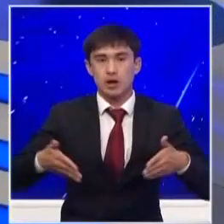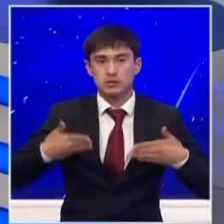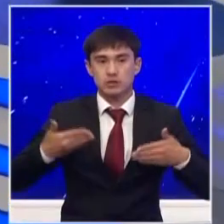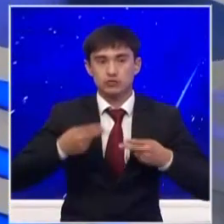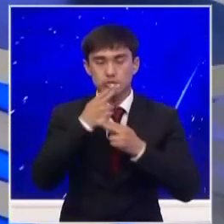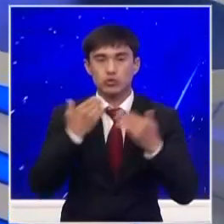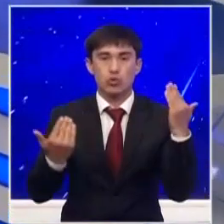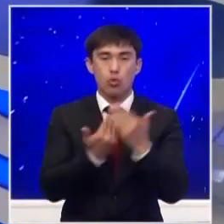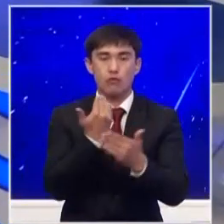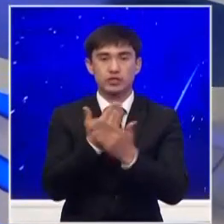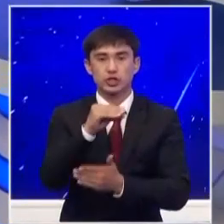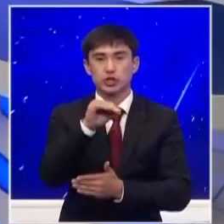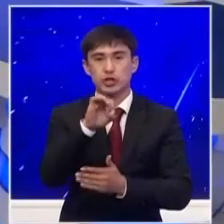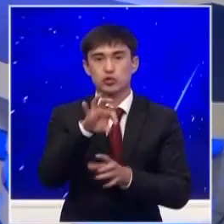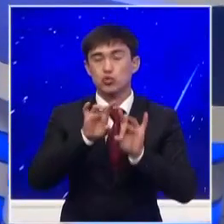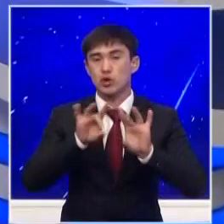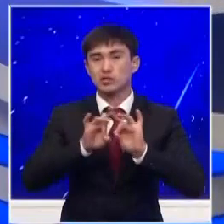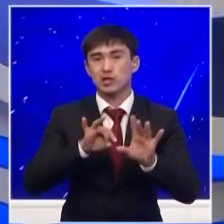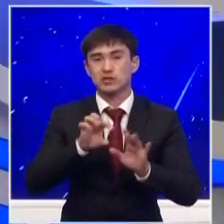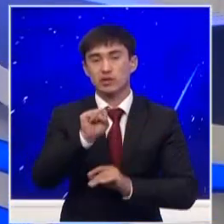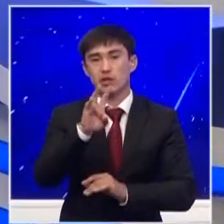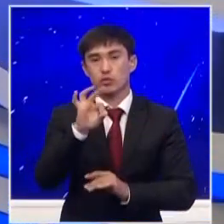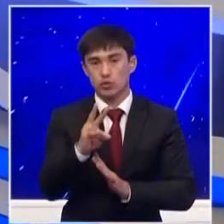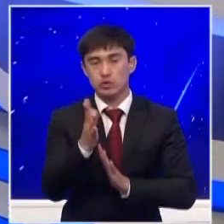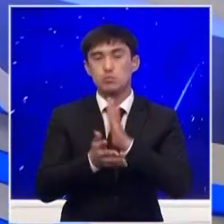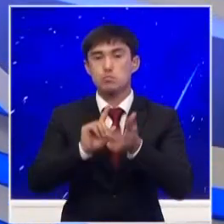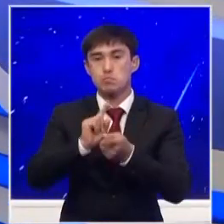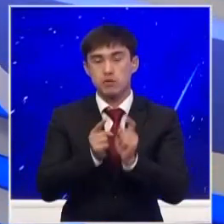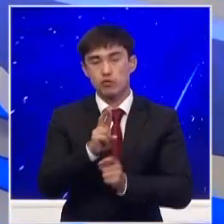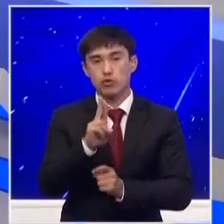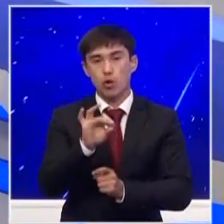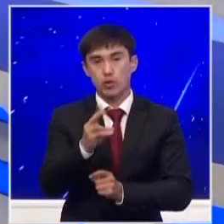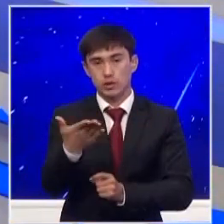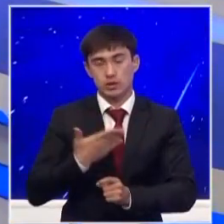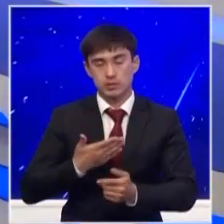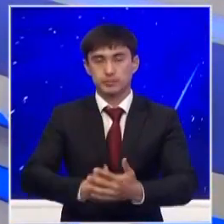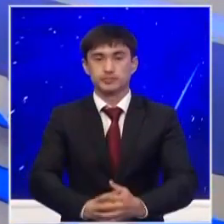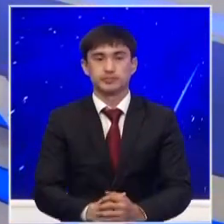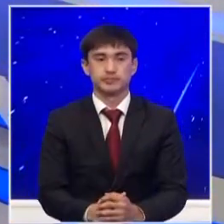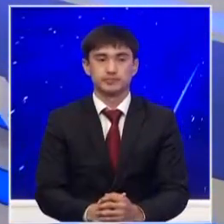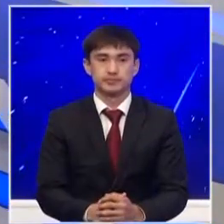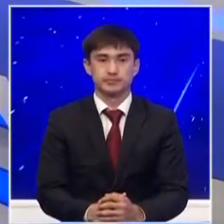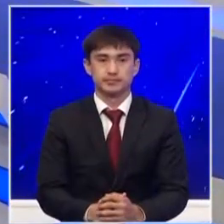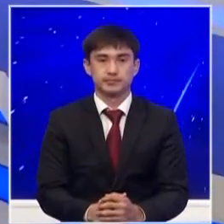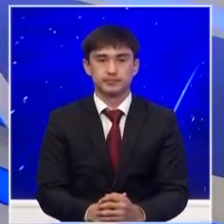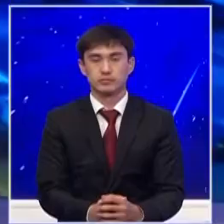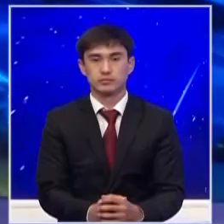Здравствуйте, на телеканале ЖТСУ «Время новостей». В студии прямого эфира Антон Хатиновский. Ну а сурдоперевод осуществляет мой коллега Даурен Абдрасилов.